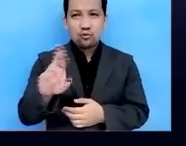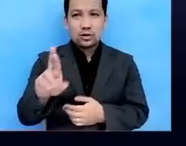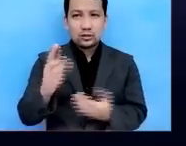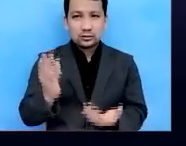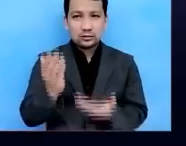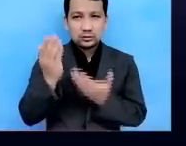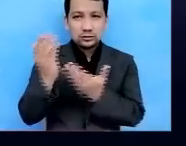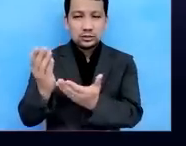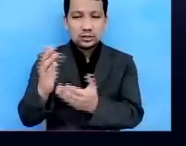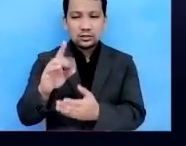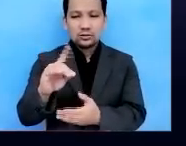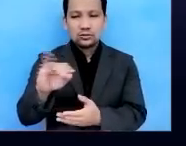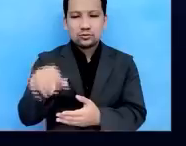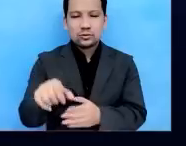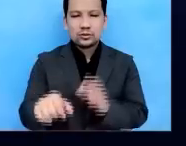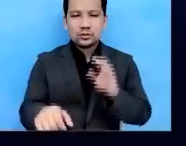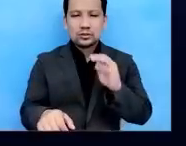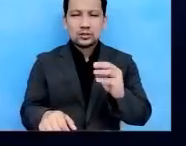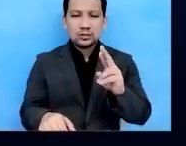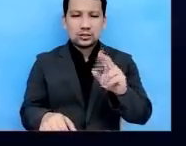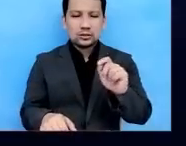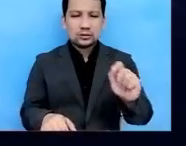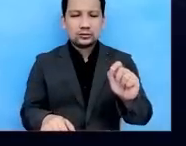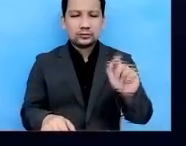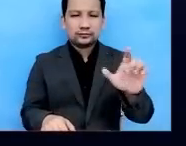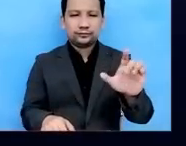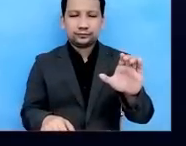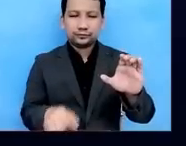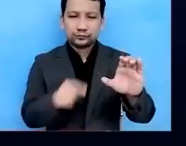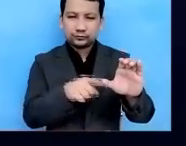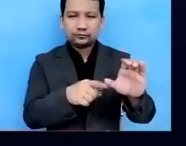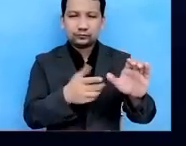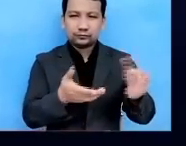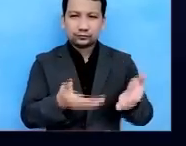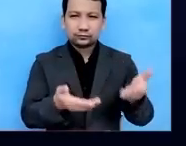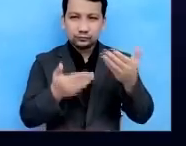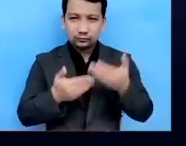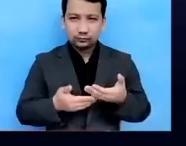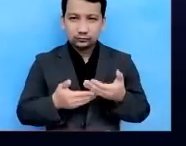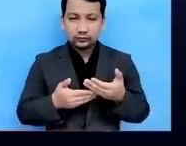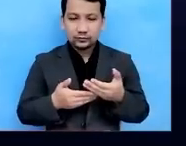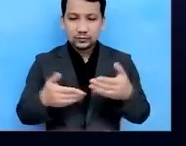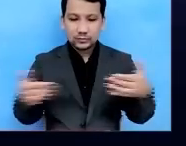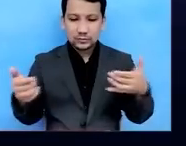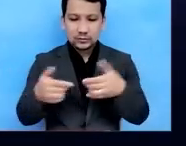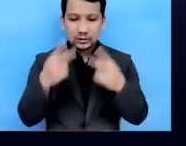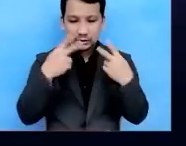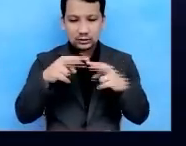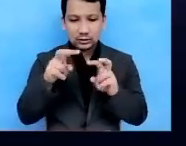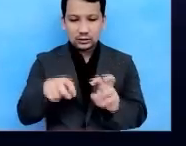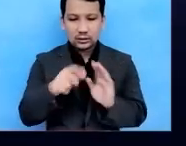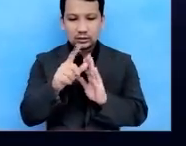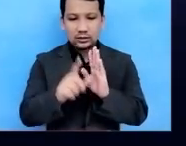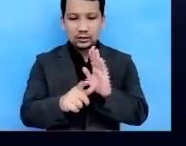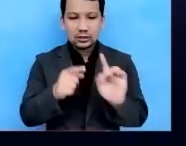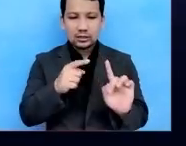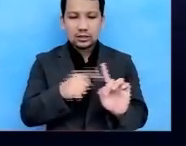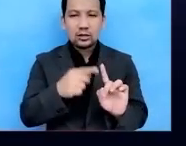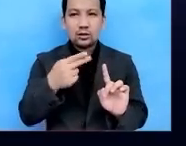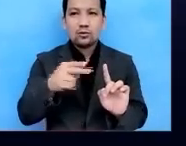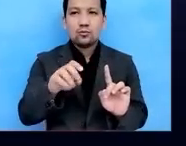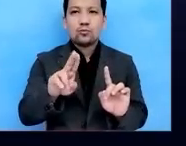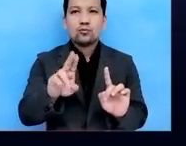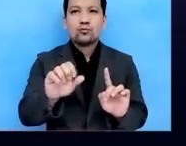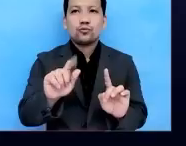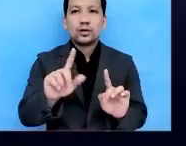sa Muntinlupa Regional Trial Court, hinihiling nilang maiharap bilang rebuttal witness si Attorney Demeter Huerta ng